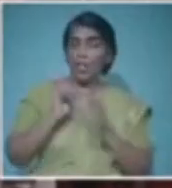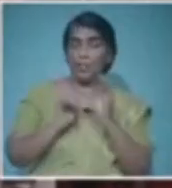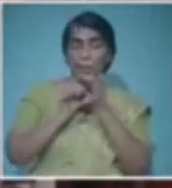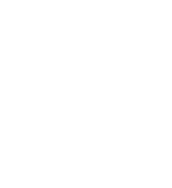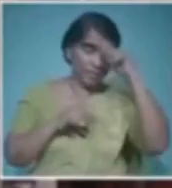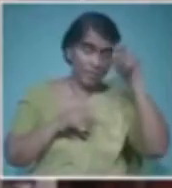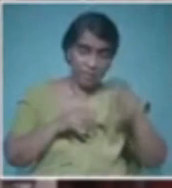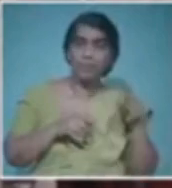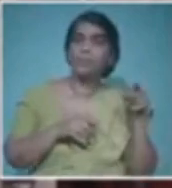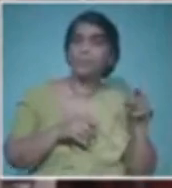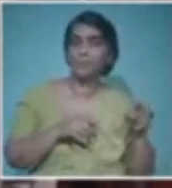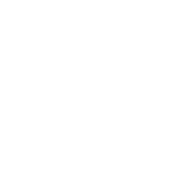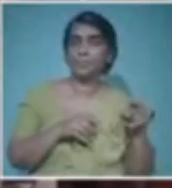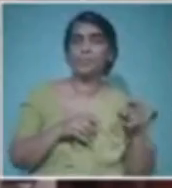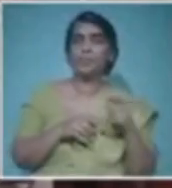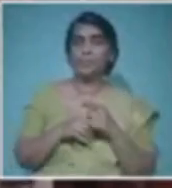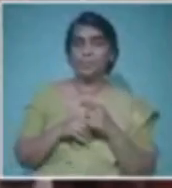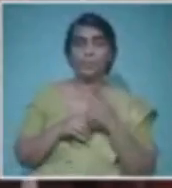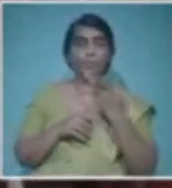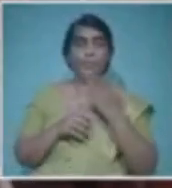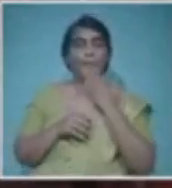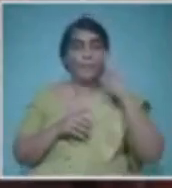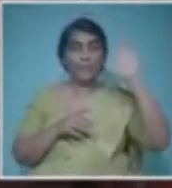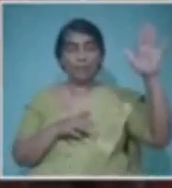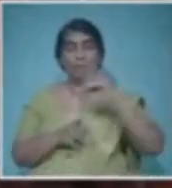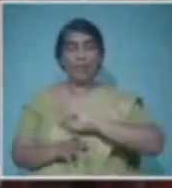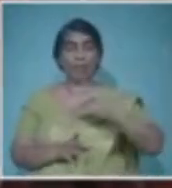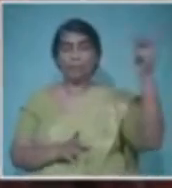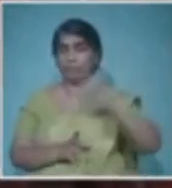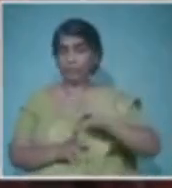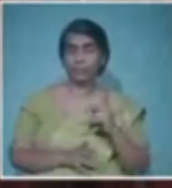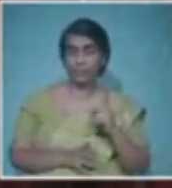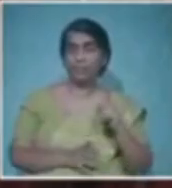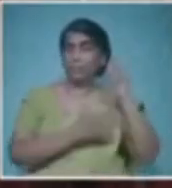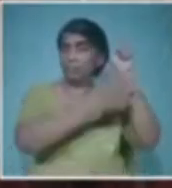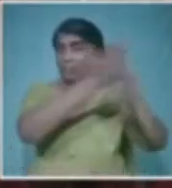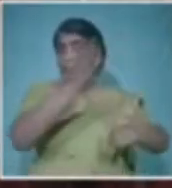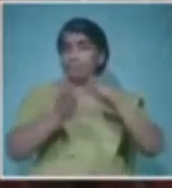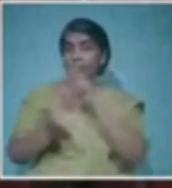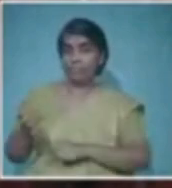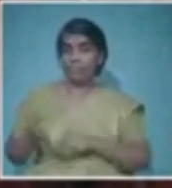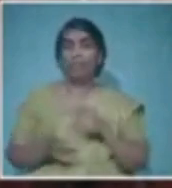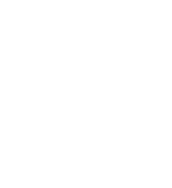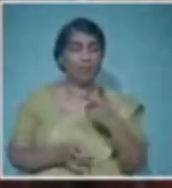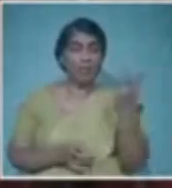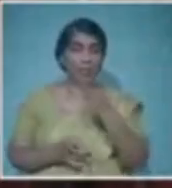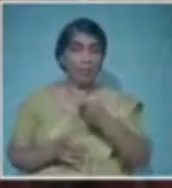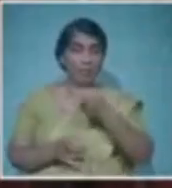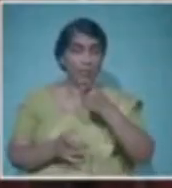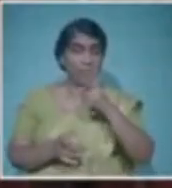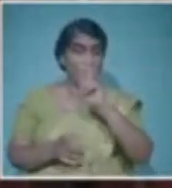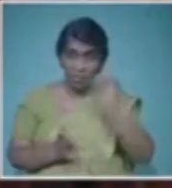பாராளுமன்றத்திற்கு வந்தாரோ, இரட்ட பிரஜா உரிமை 20வது திருத்த சட்டத்தில் நிறைவேற்றுவதன் காரணமாக அவர் பாராளுமன்றத்துக்கு வந்தாரோ,